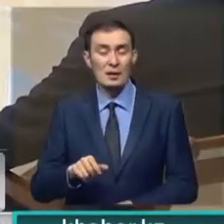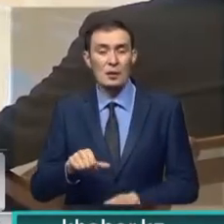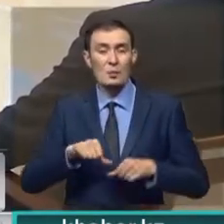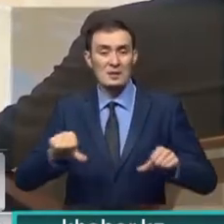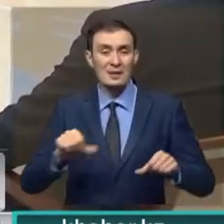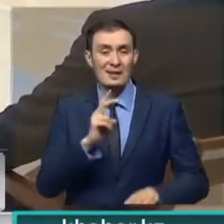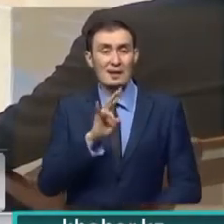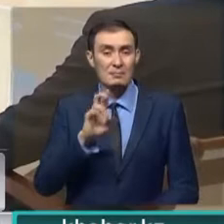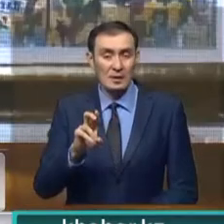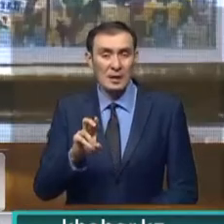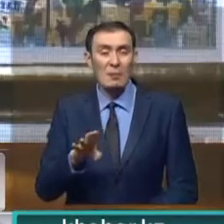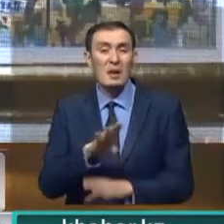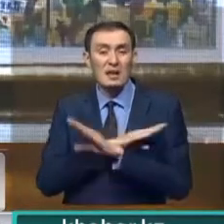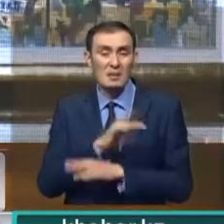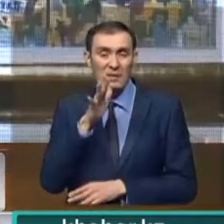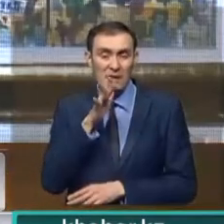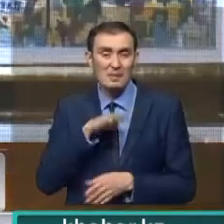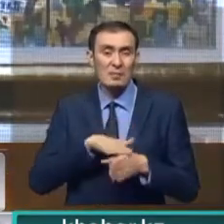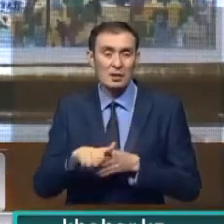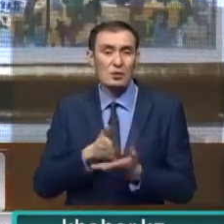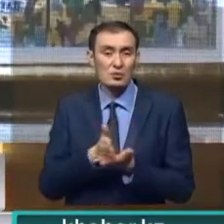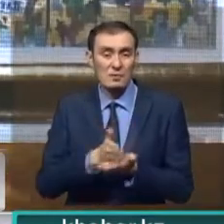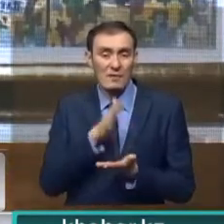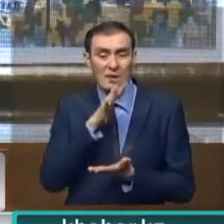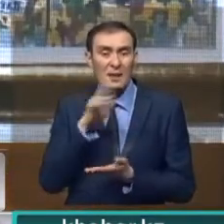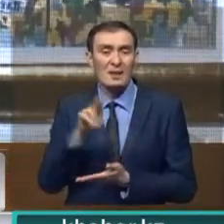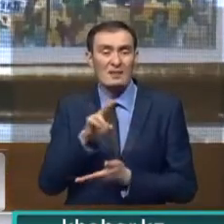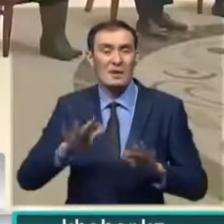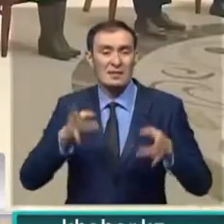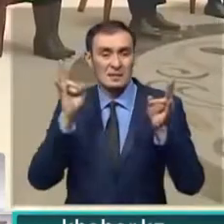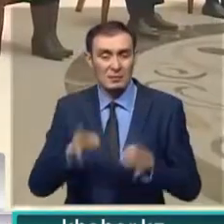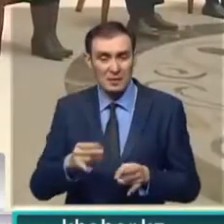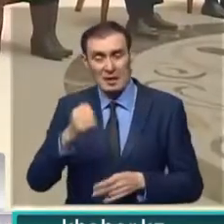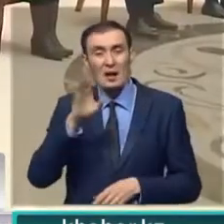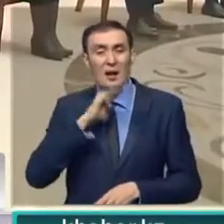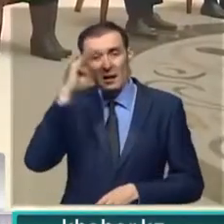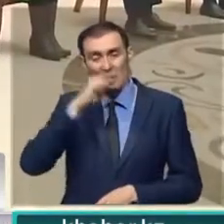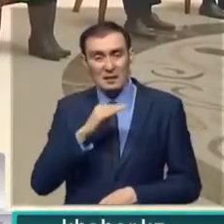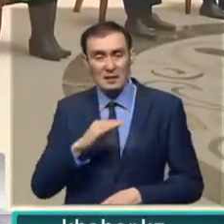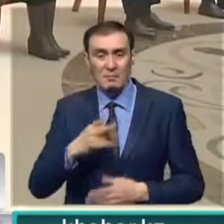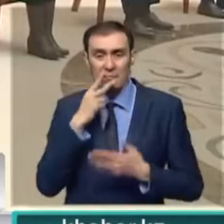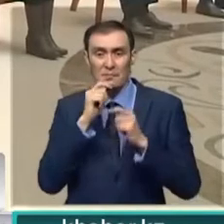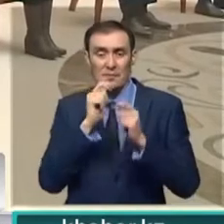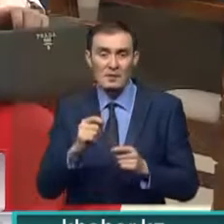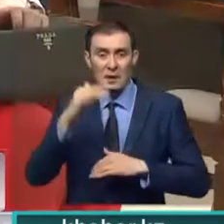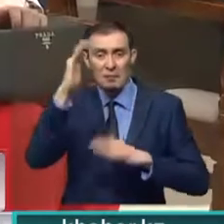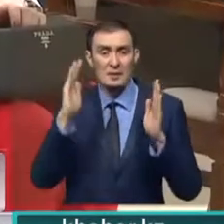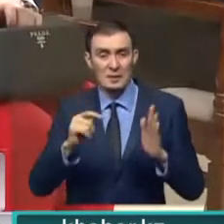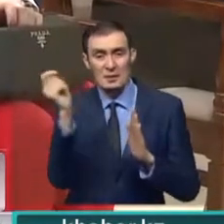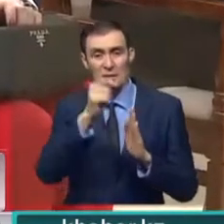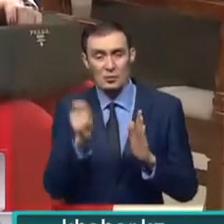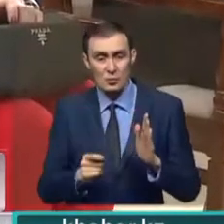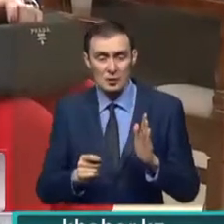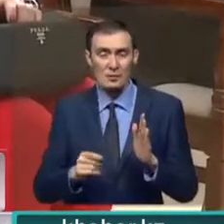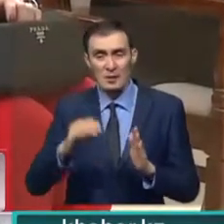комитета нацбезопасности погибли при исполнении служебного долга во время январских событий родителям героев преподнесли портреты сыновей написанные каосан ским